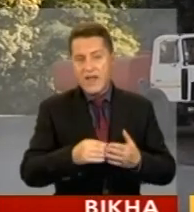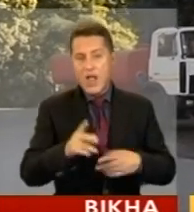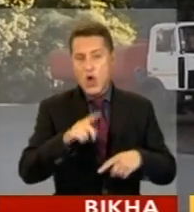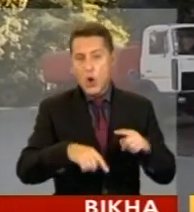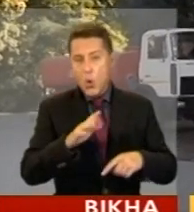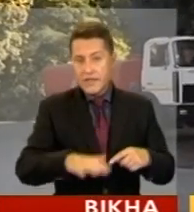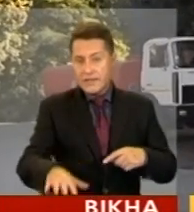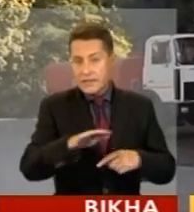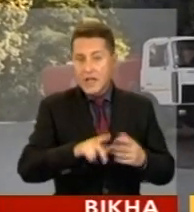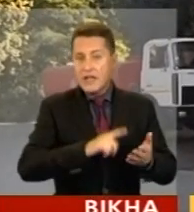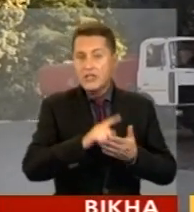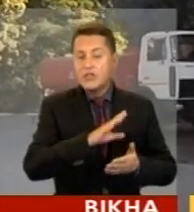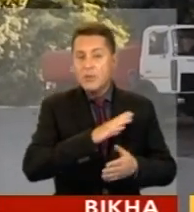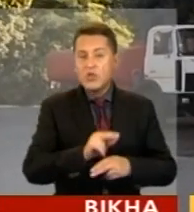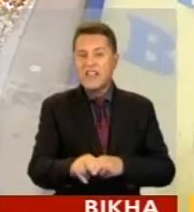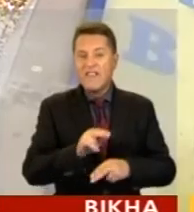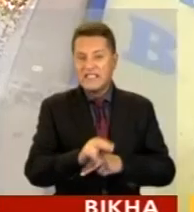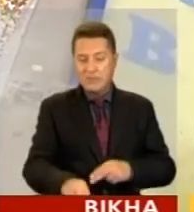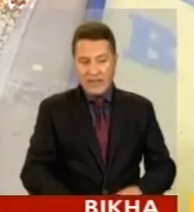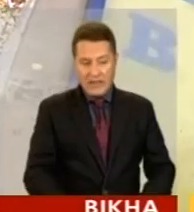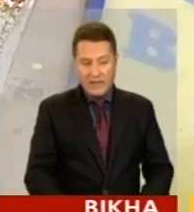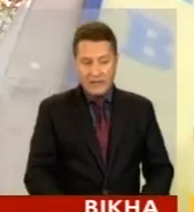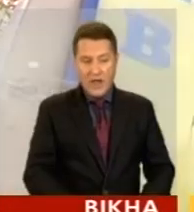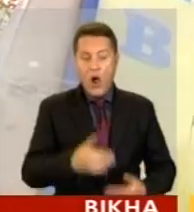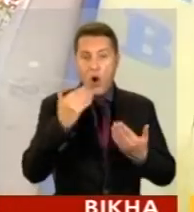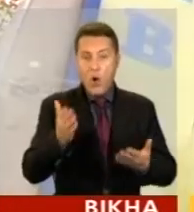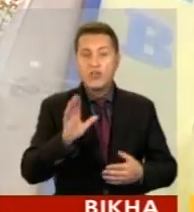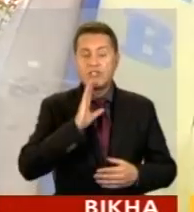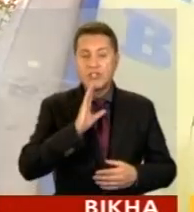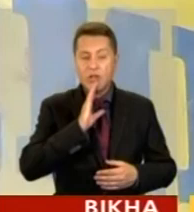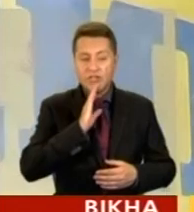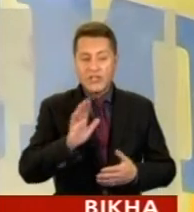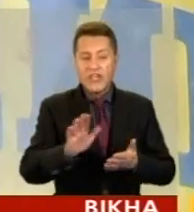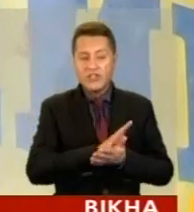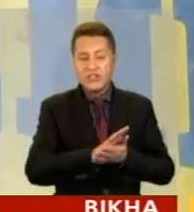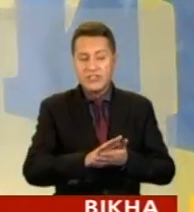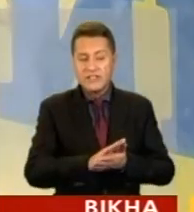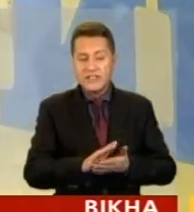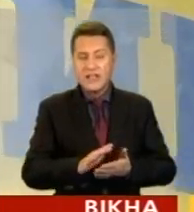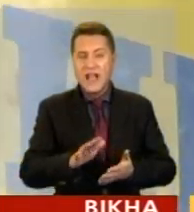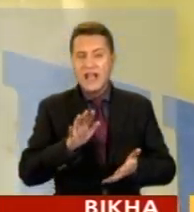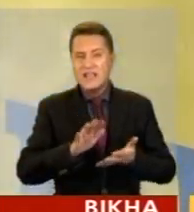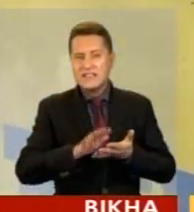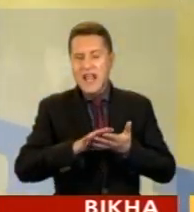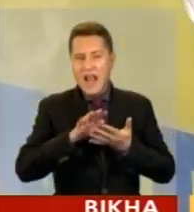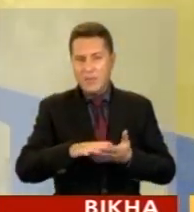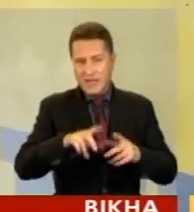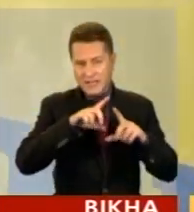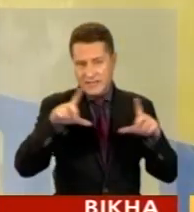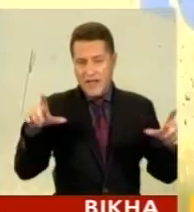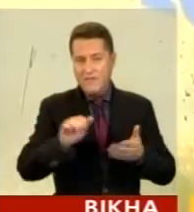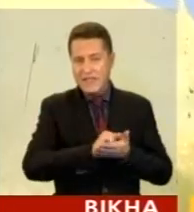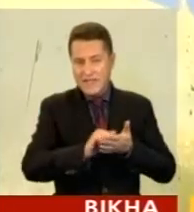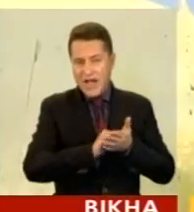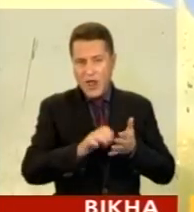повинні його просто воспитувати, розумієте? Ось жіночки чистять заляпаний фарбою City Light, відтирають бруд, кажуть,